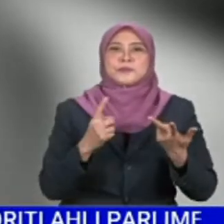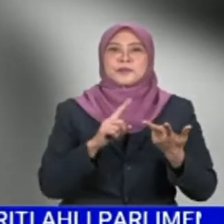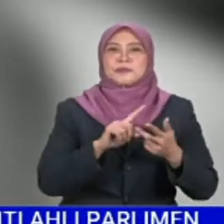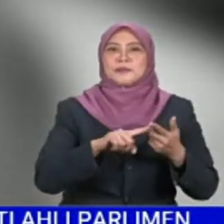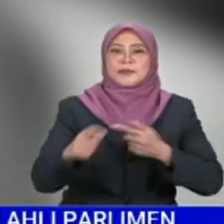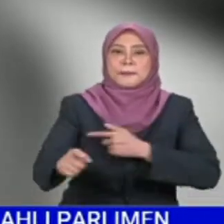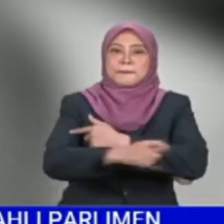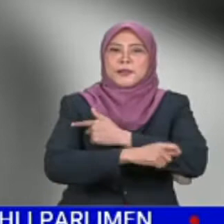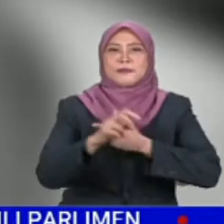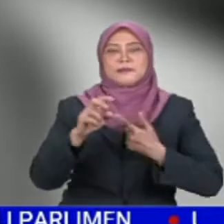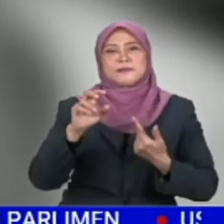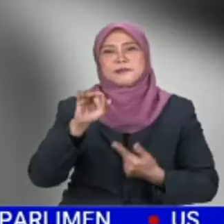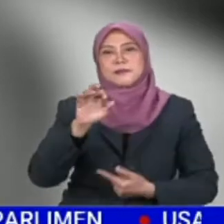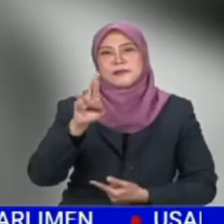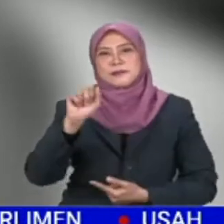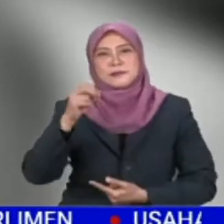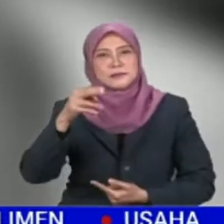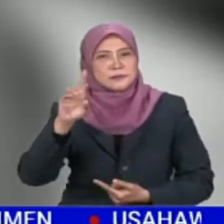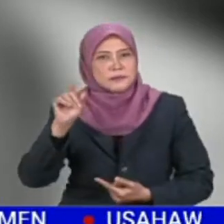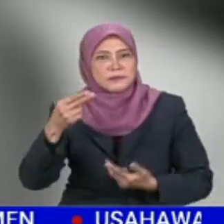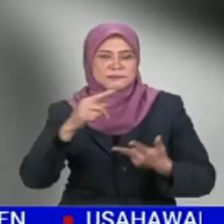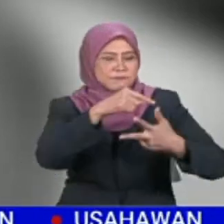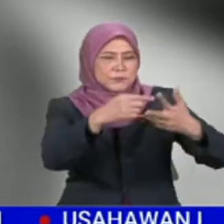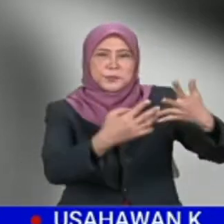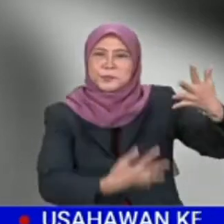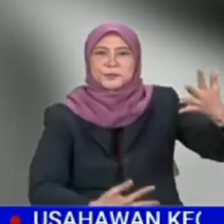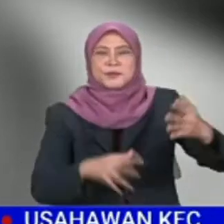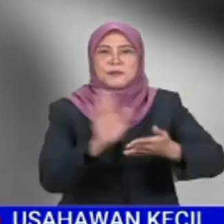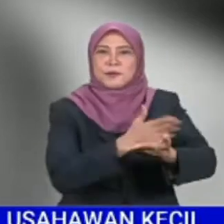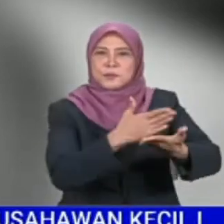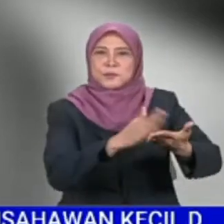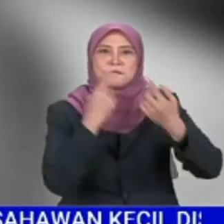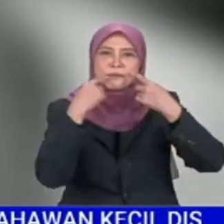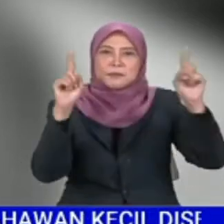Rendang Tak Berbuah. Allahyarham juga aktif berlakon